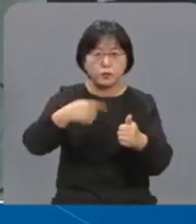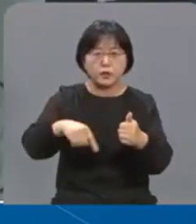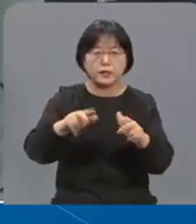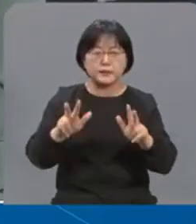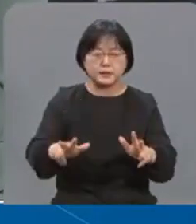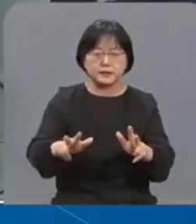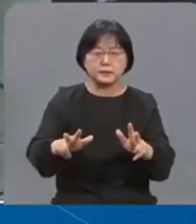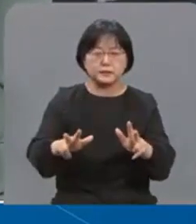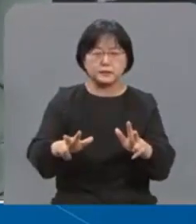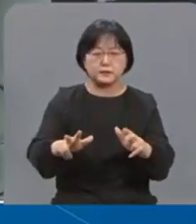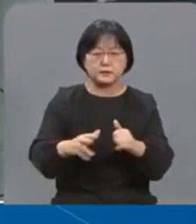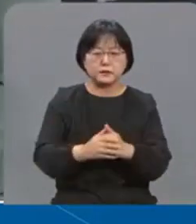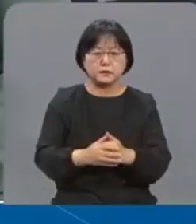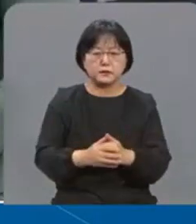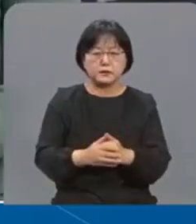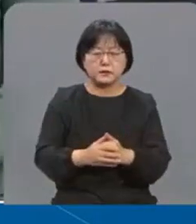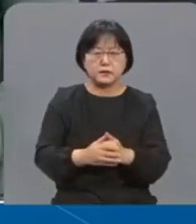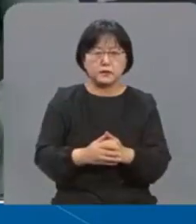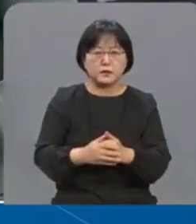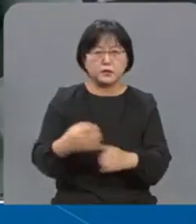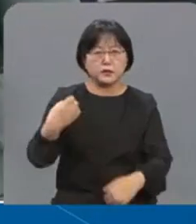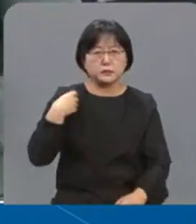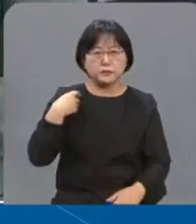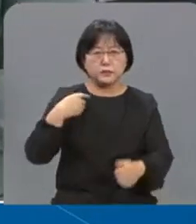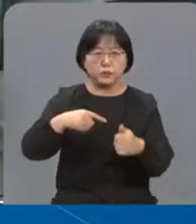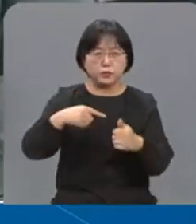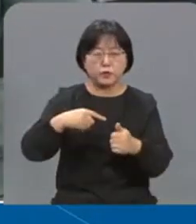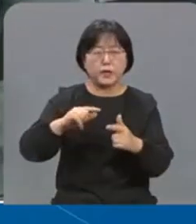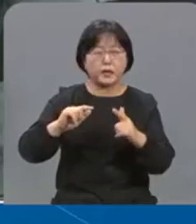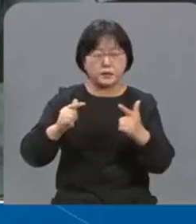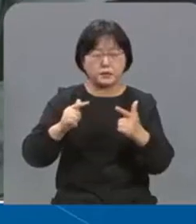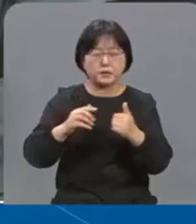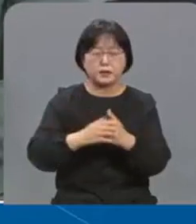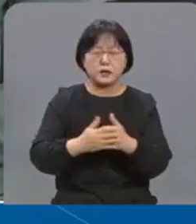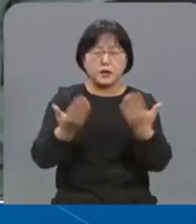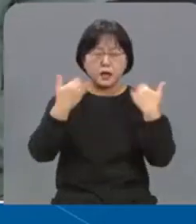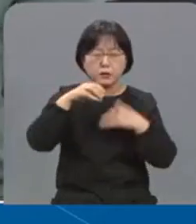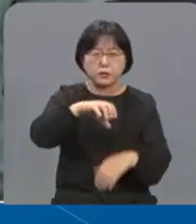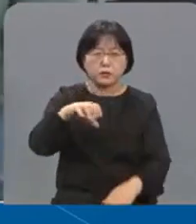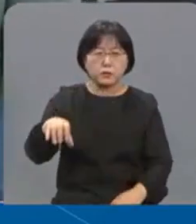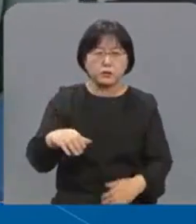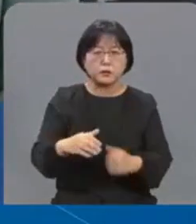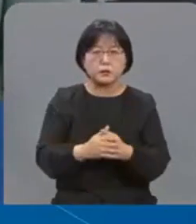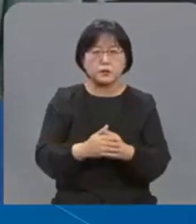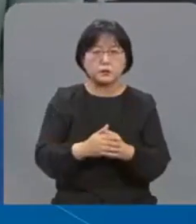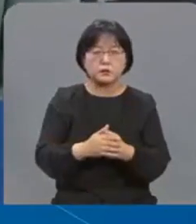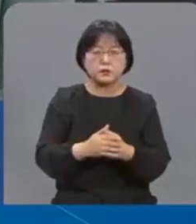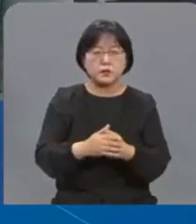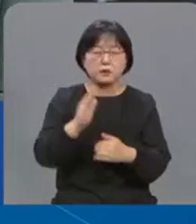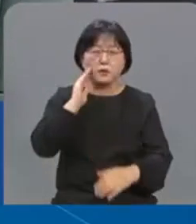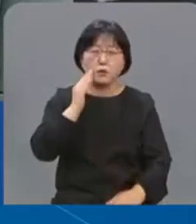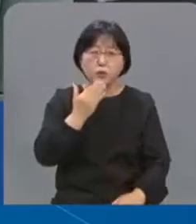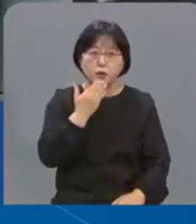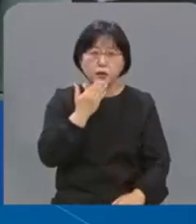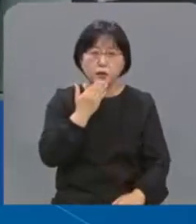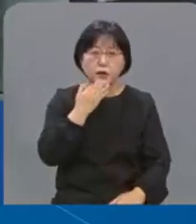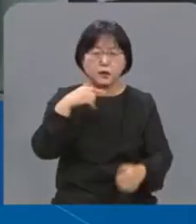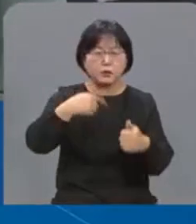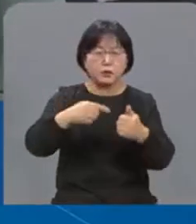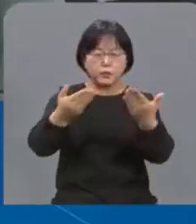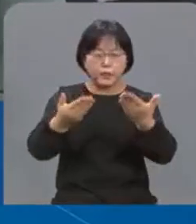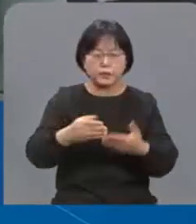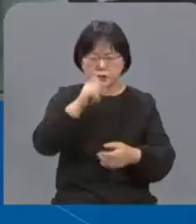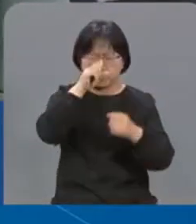지금 사실은 의무 교육을 우선시하고 있어요. 학교 현장에서는. 그러다 보니 농인분들께서는